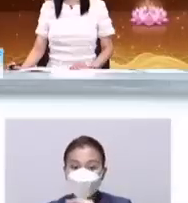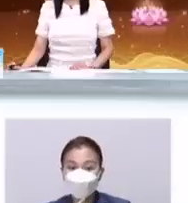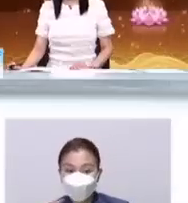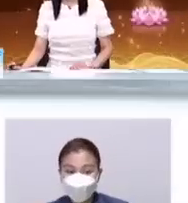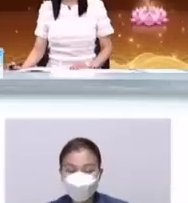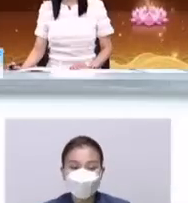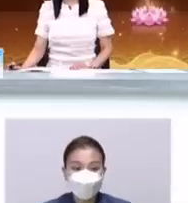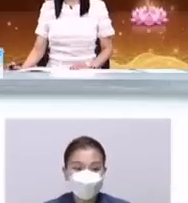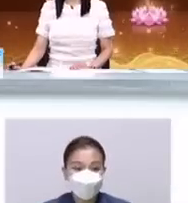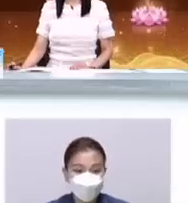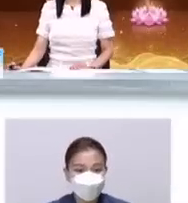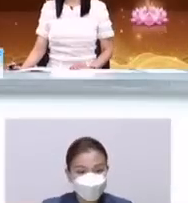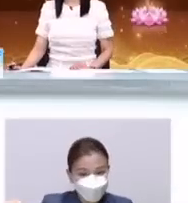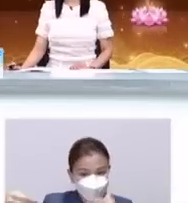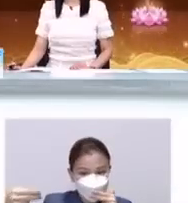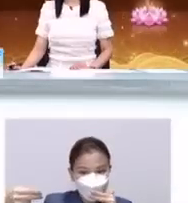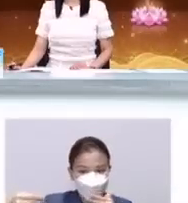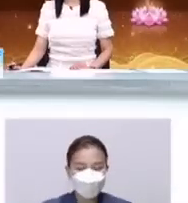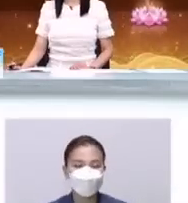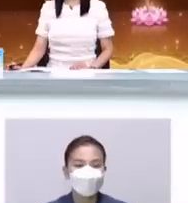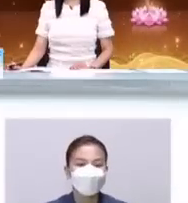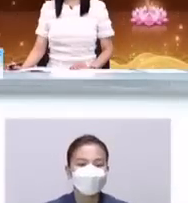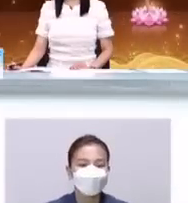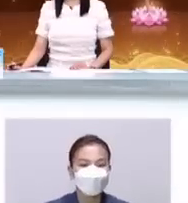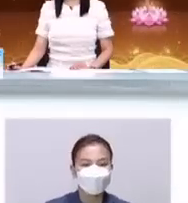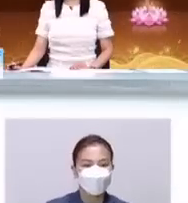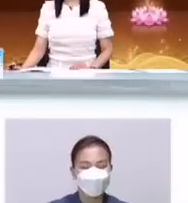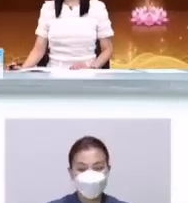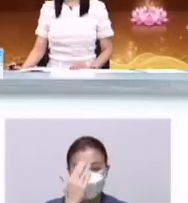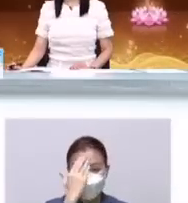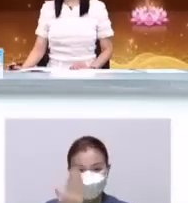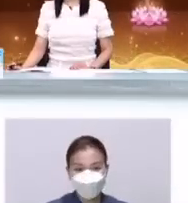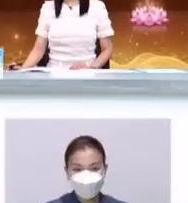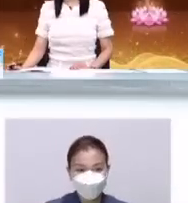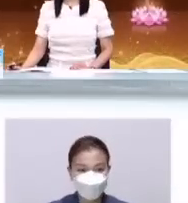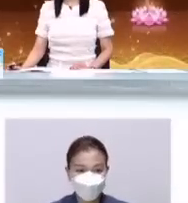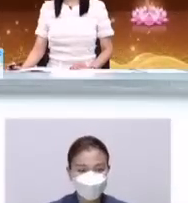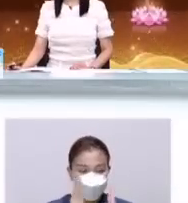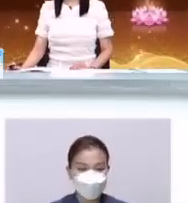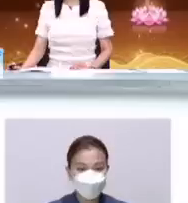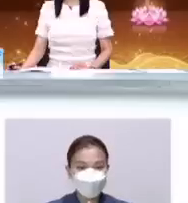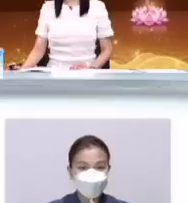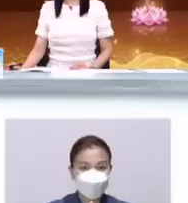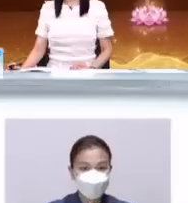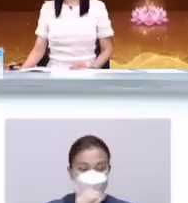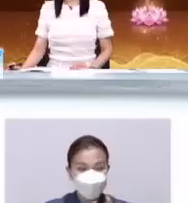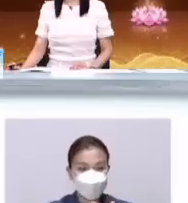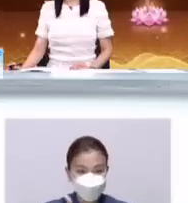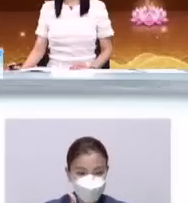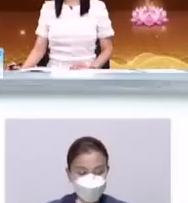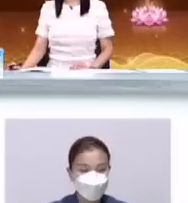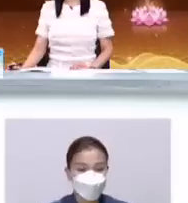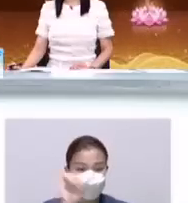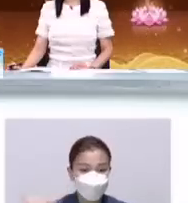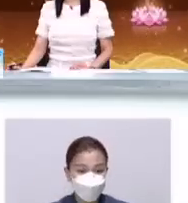วัสดีครับ สวัสดีค่ะ สวัสดีค่ะคุณนิวคุณจูคุณผู้ชมคะผู้เชี่ยวชาญในยุโรปนะคะเรียกกลุ่มคนที่ยังไม่ได้ฉีดวั